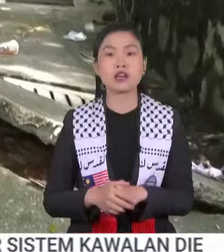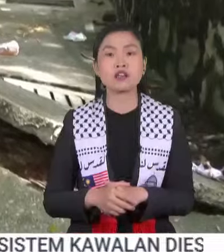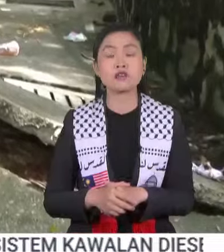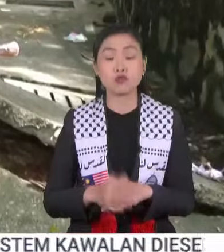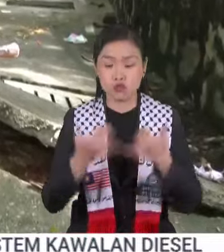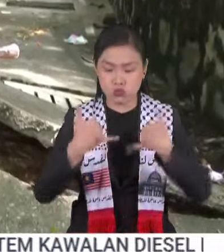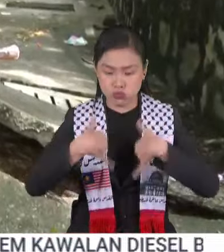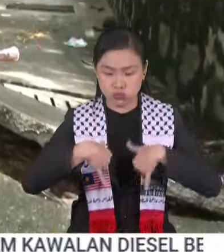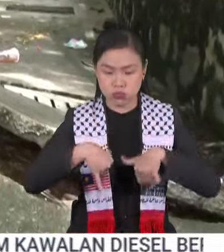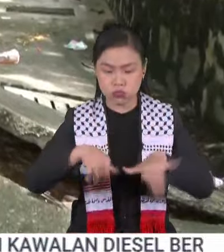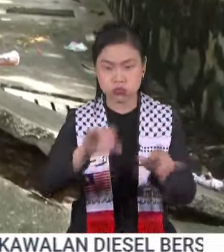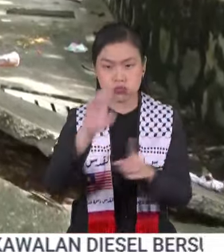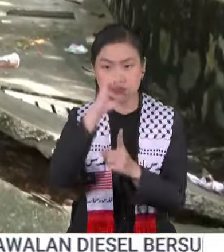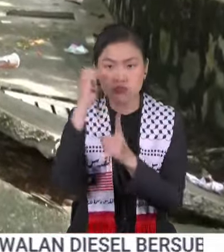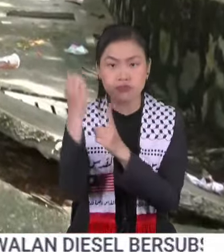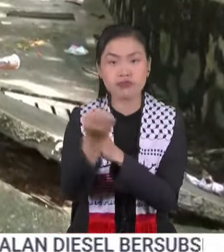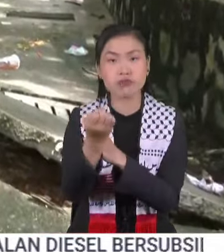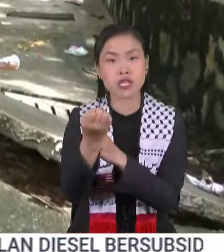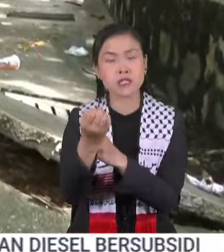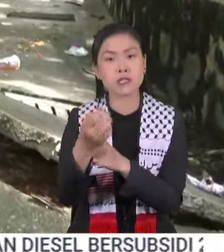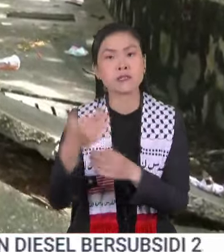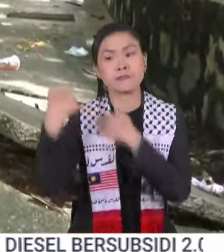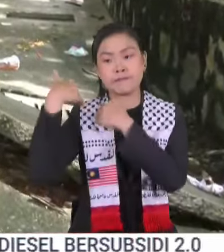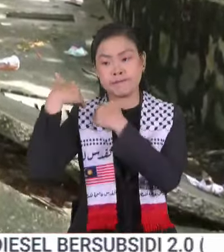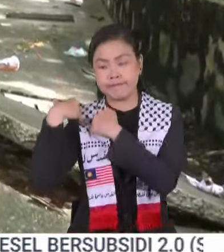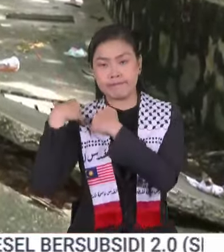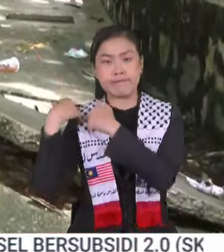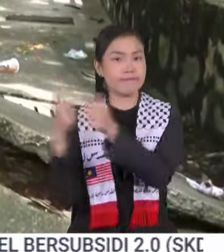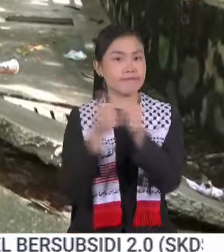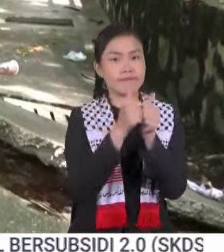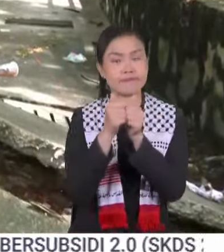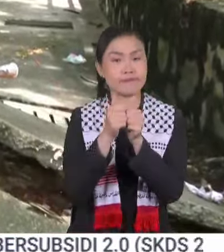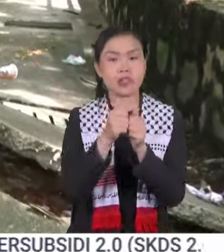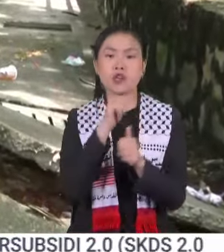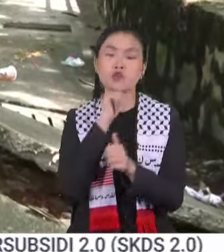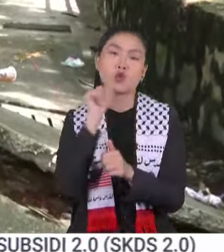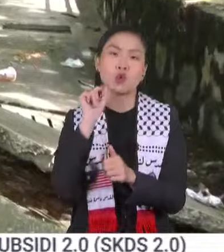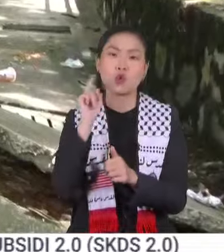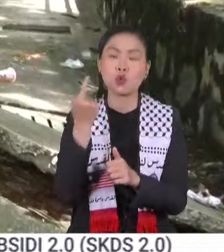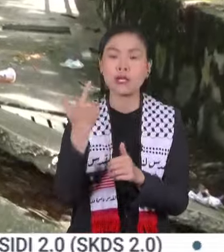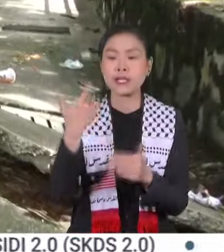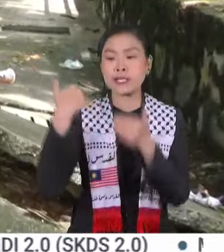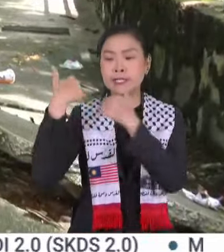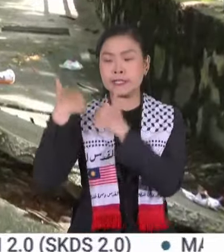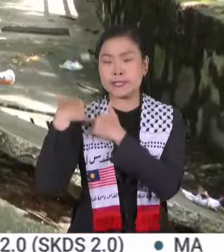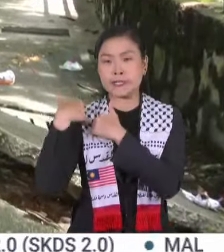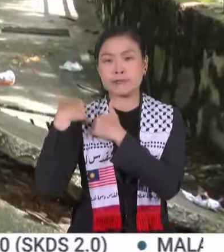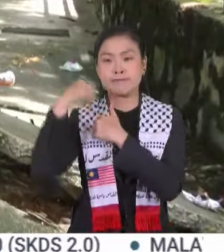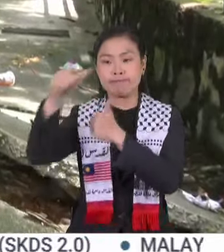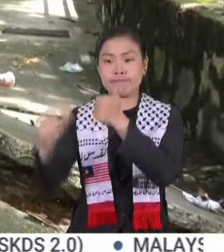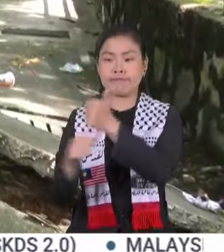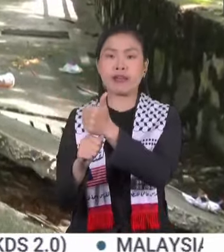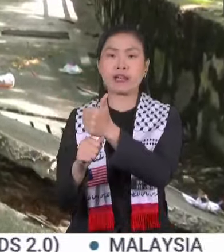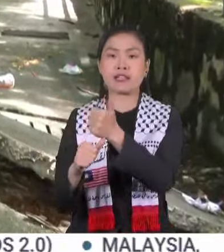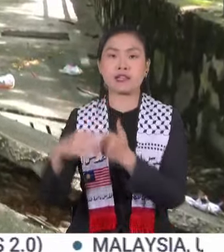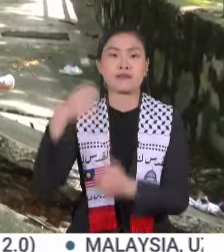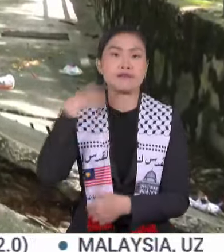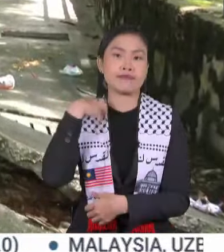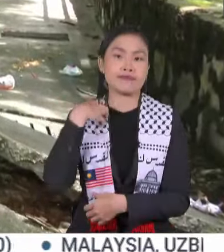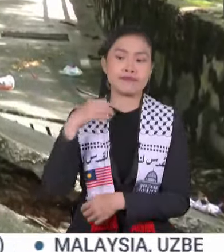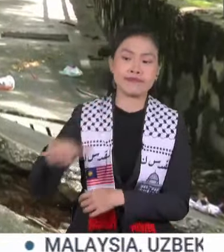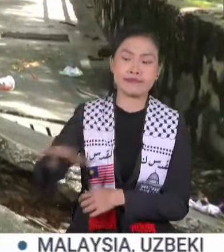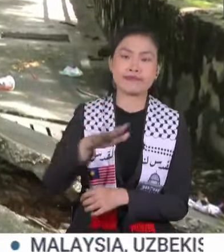alam di ibu negara adalah tanggungjawab kita bersama dan bukan sahaja diletakkan di bawah tangan pihak berkuasa